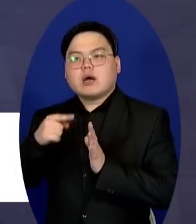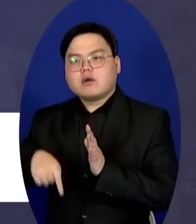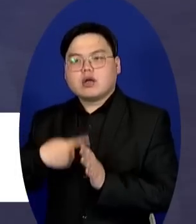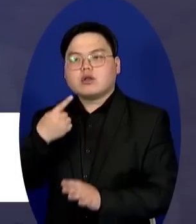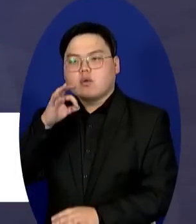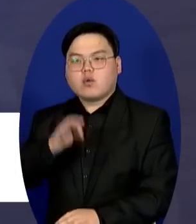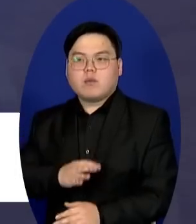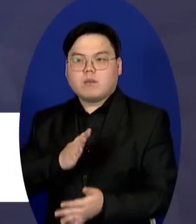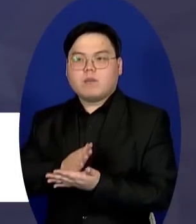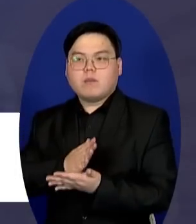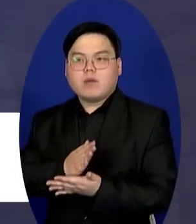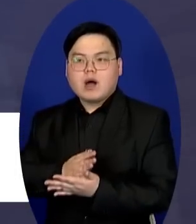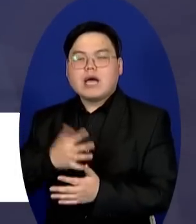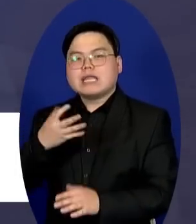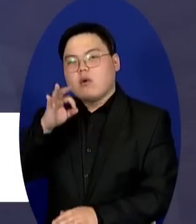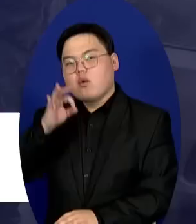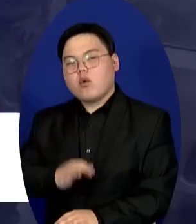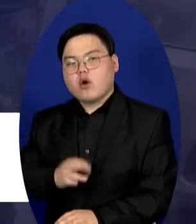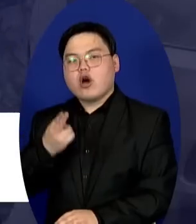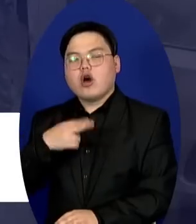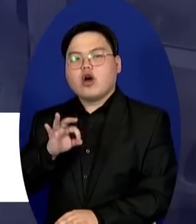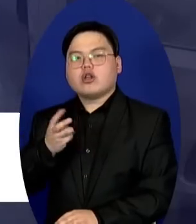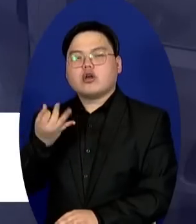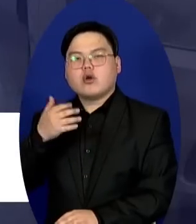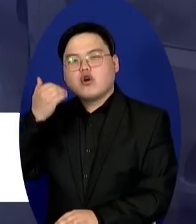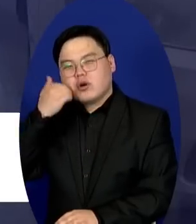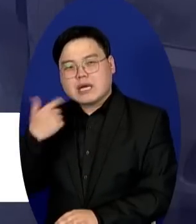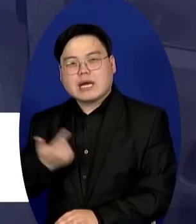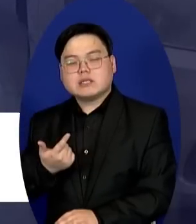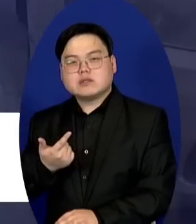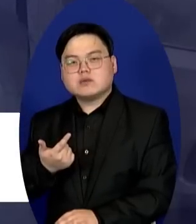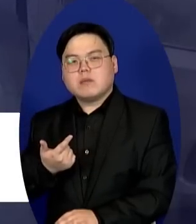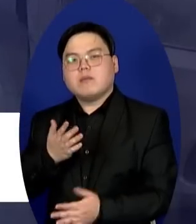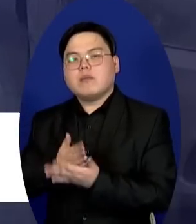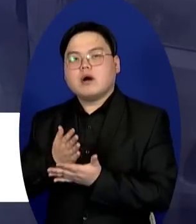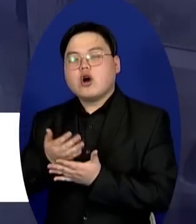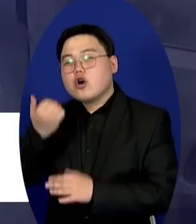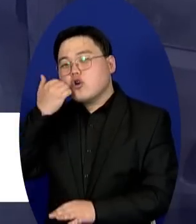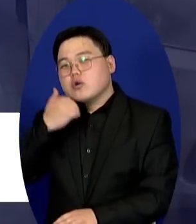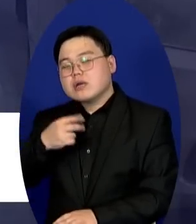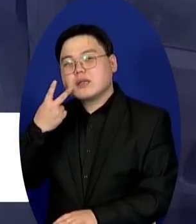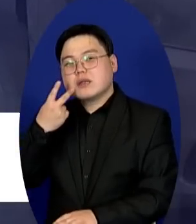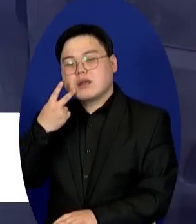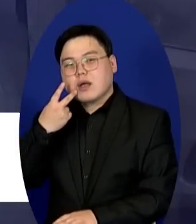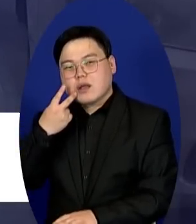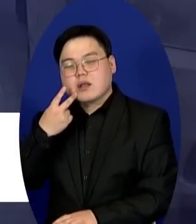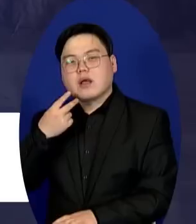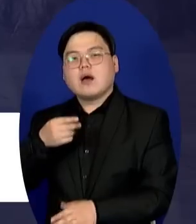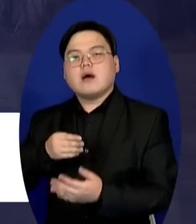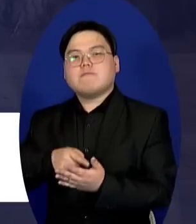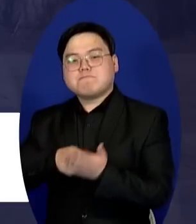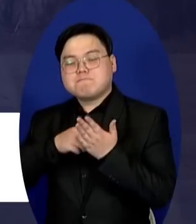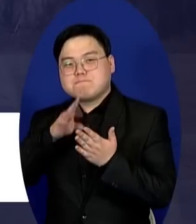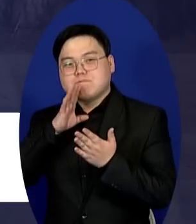16.1% та байгаа бол 50 орчим хувь нь доройтлд өртөх эрсдэлтэй гэжээ. Мөн ахмад настанд тохиолддог насны доройтлын байдал